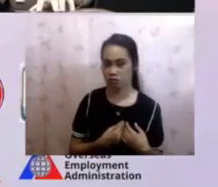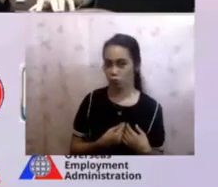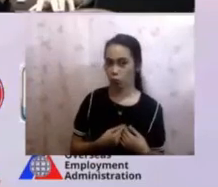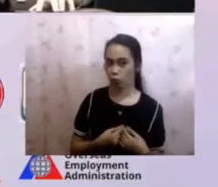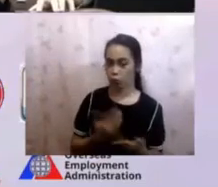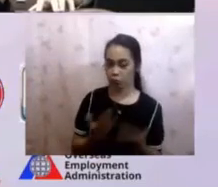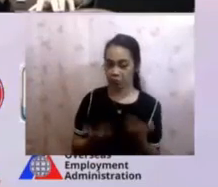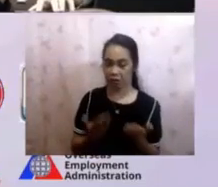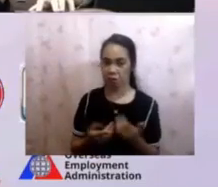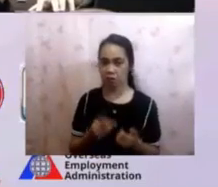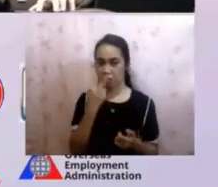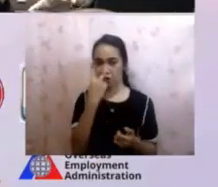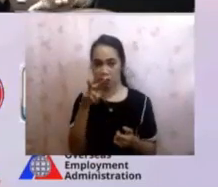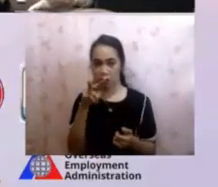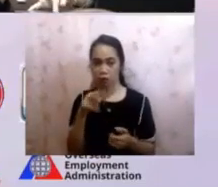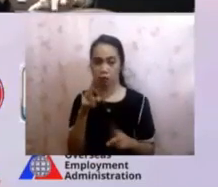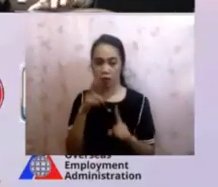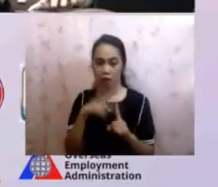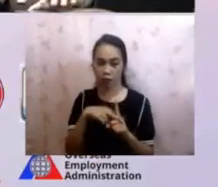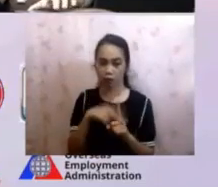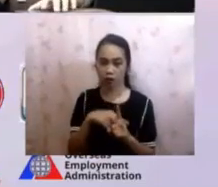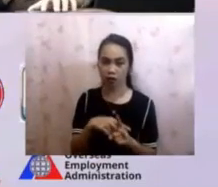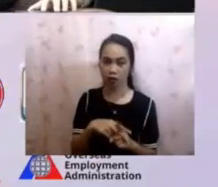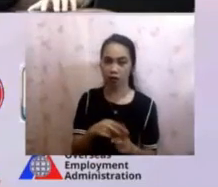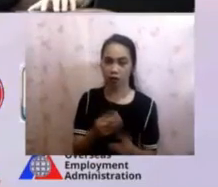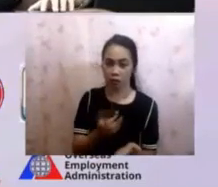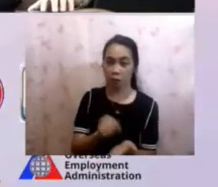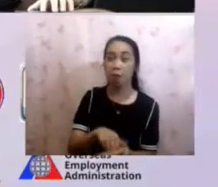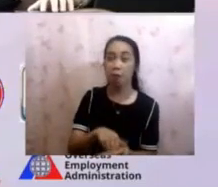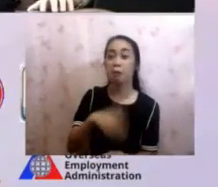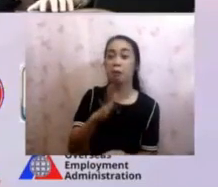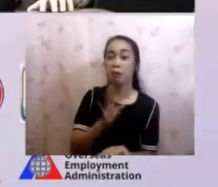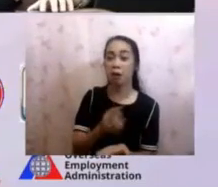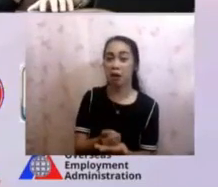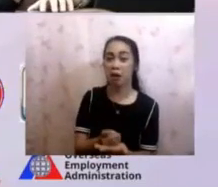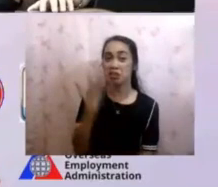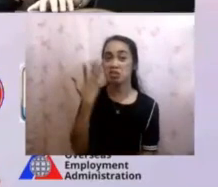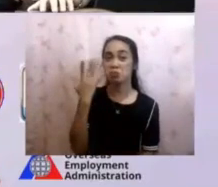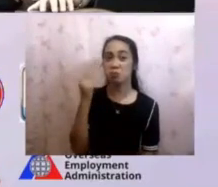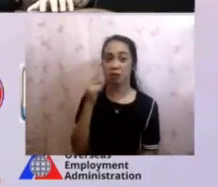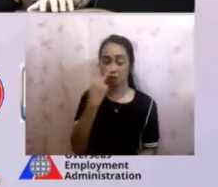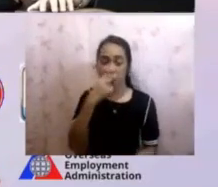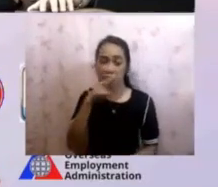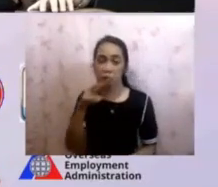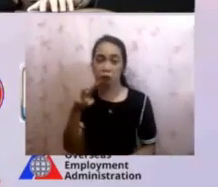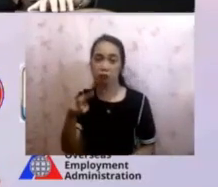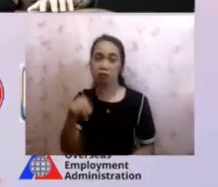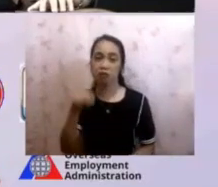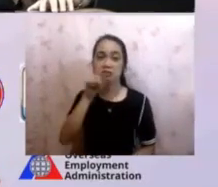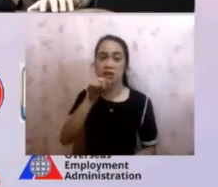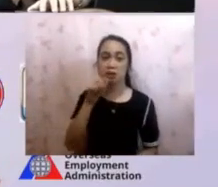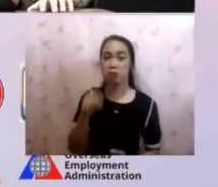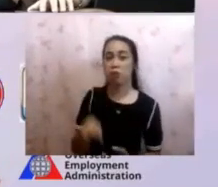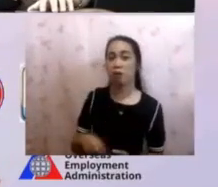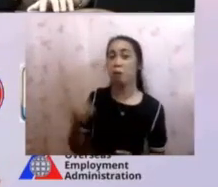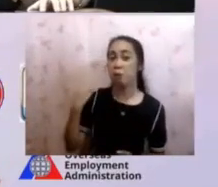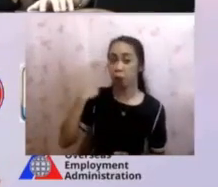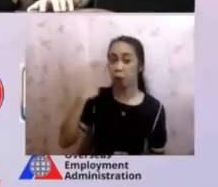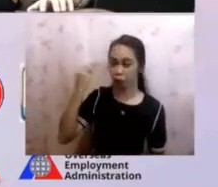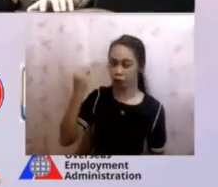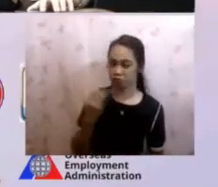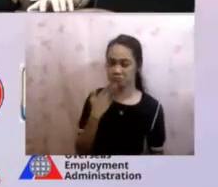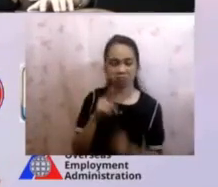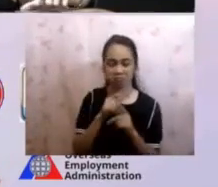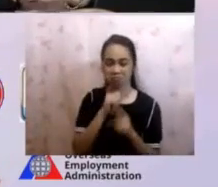unsa nga, murag mas dato pa katanawon kaysa sa employer or sa interviewer. Okay, for the men, long-sleeved